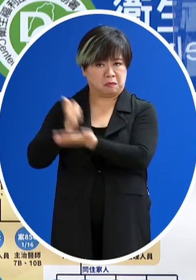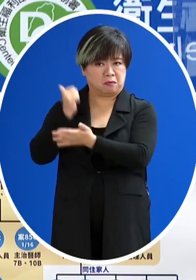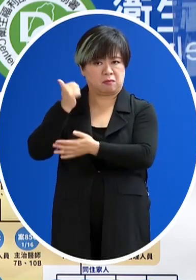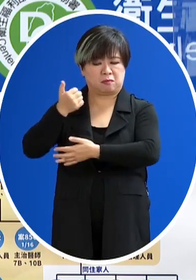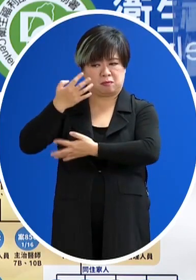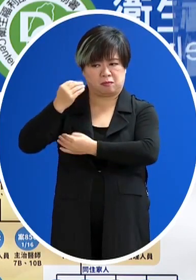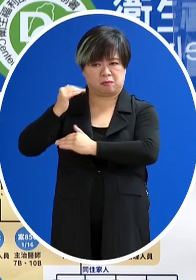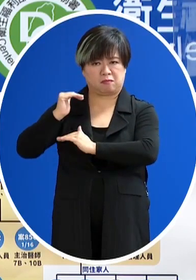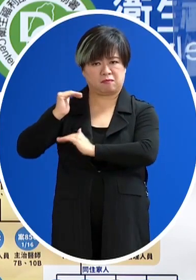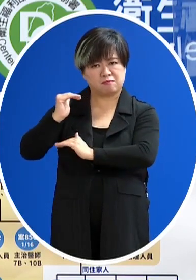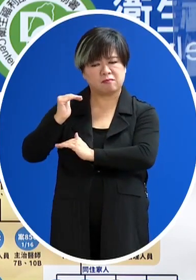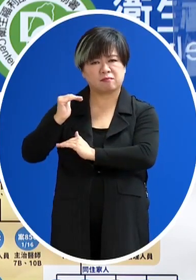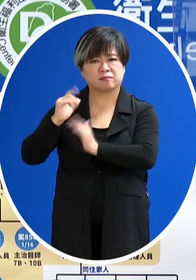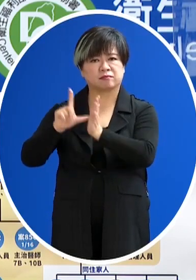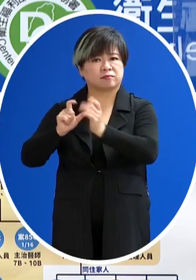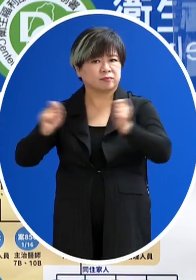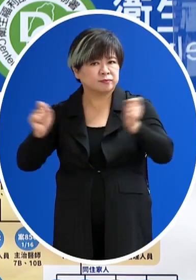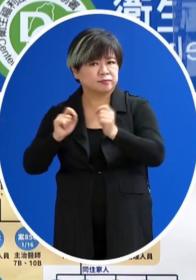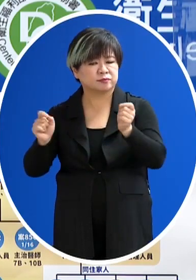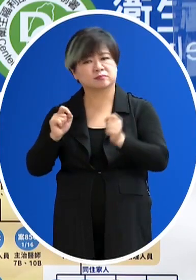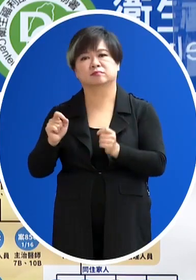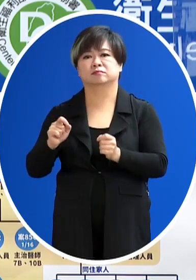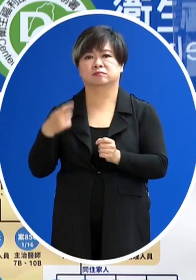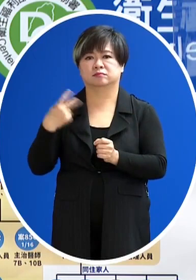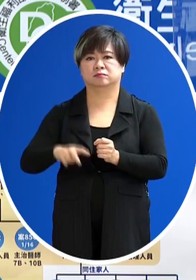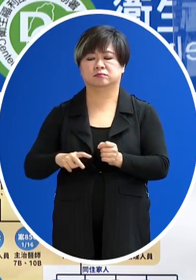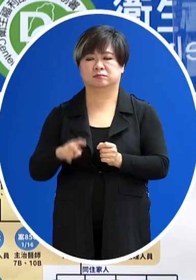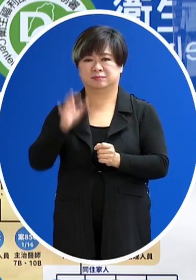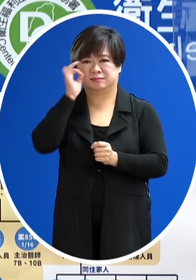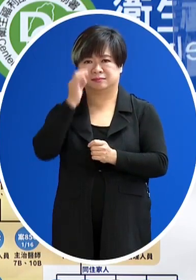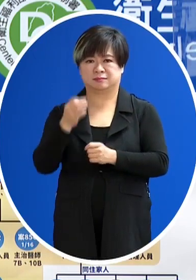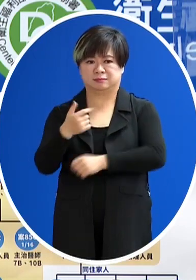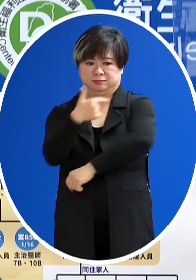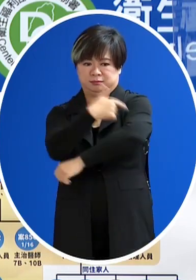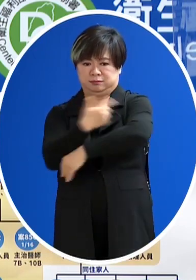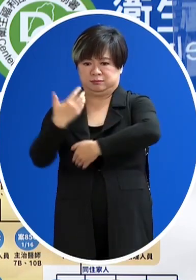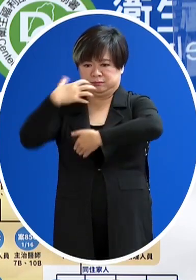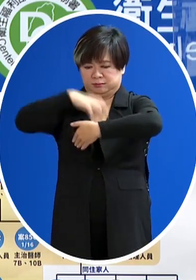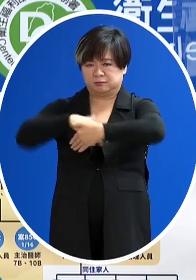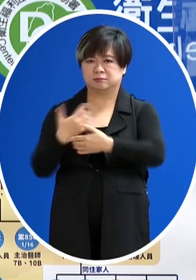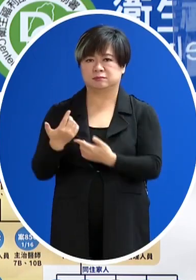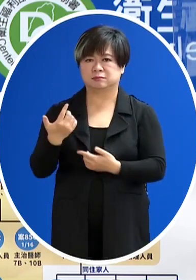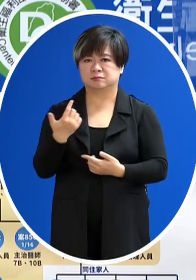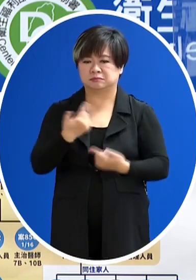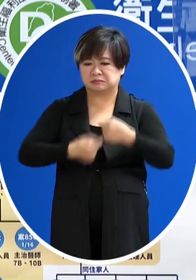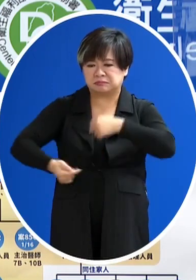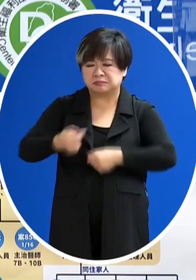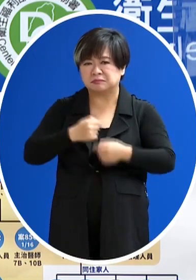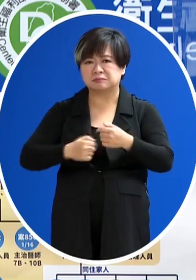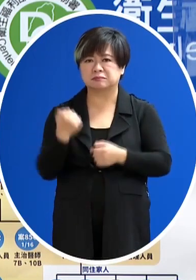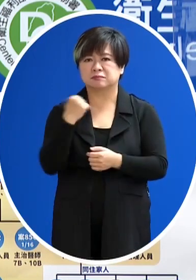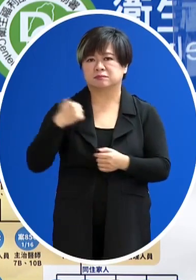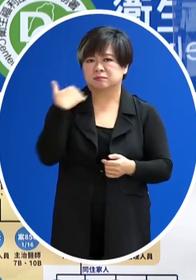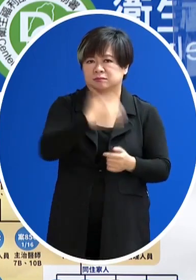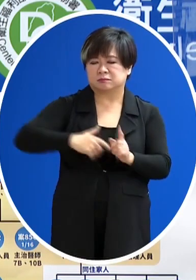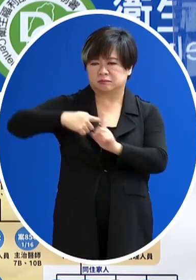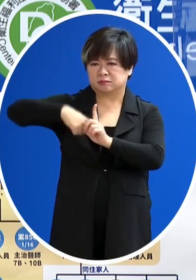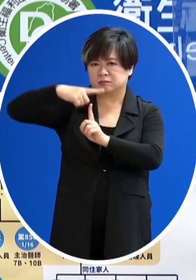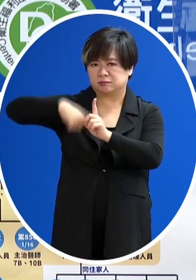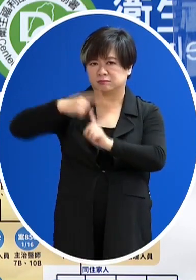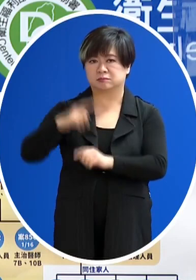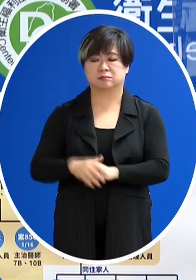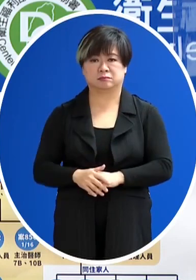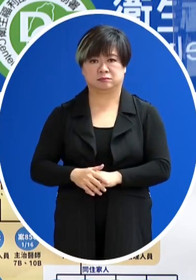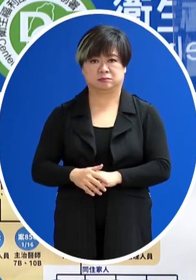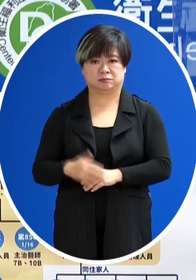到底多强，或者它产生的综合抗体的强度到底多强？好，那会不会那有了抗体，身体是